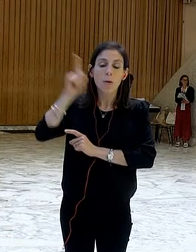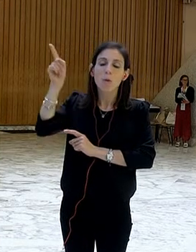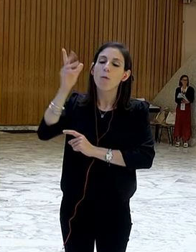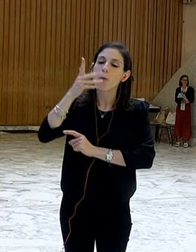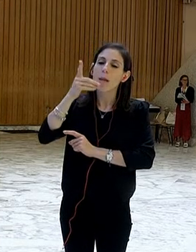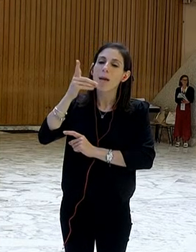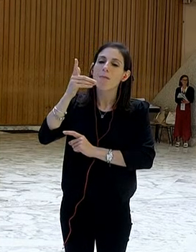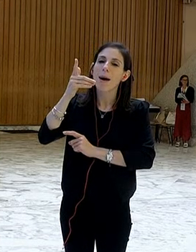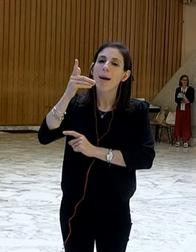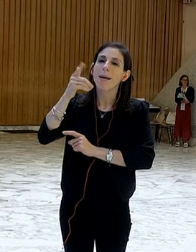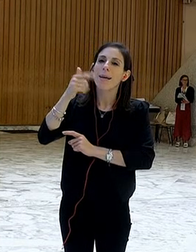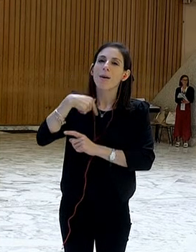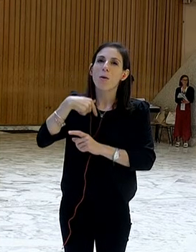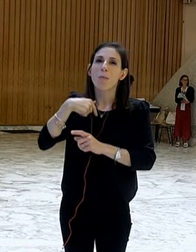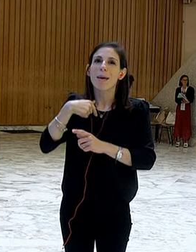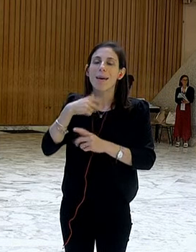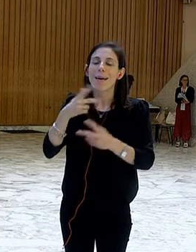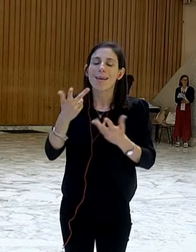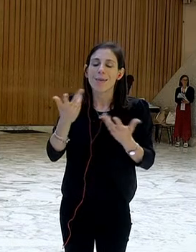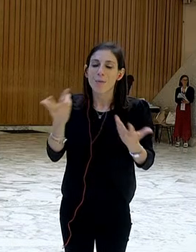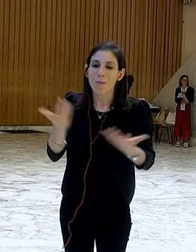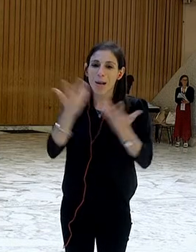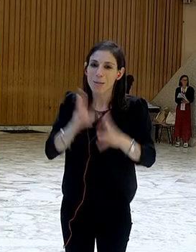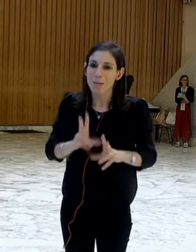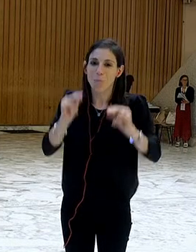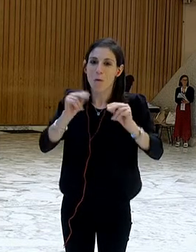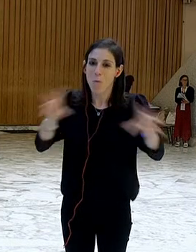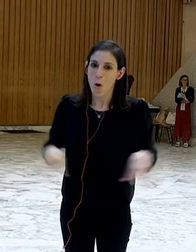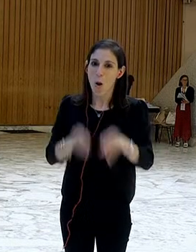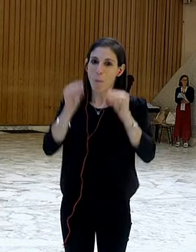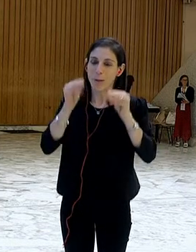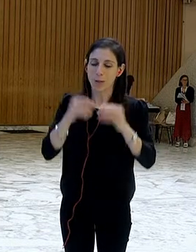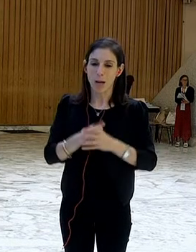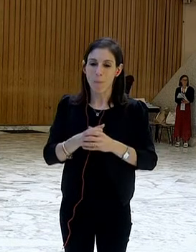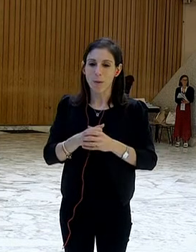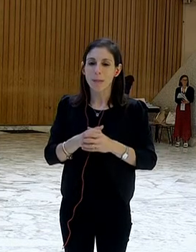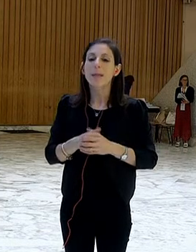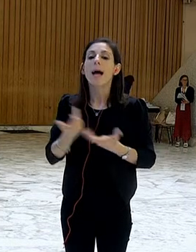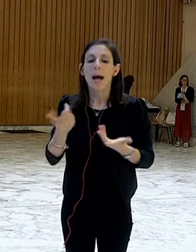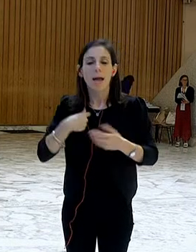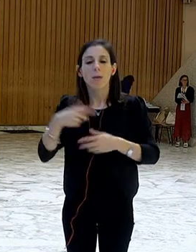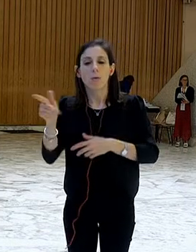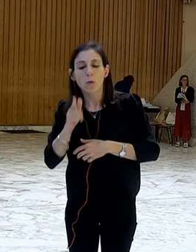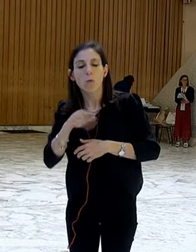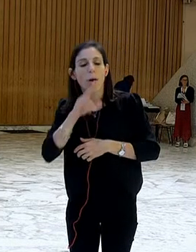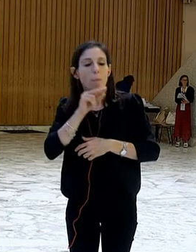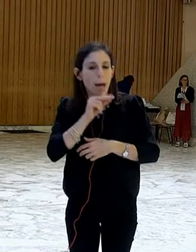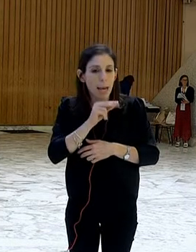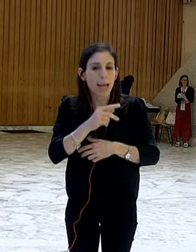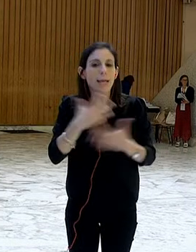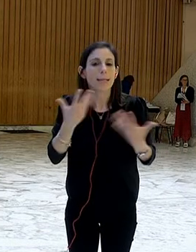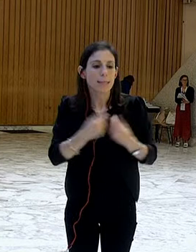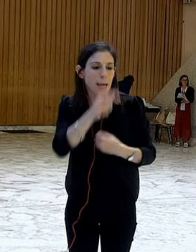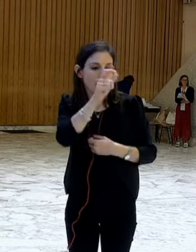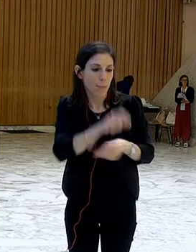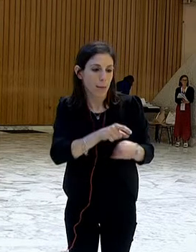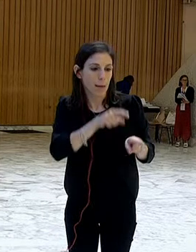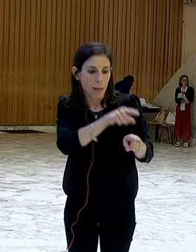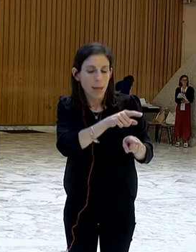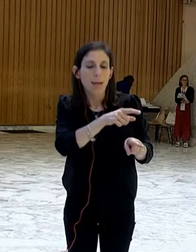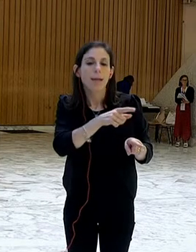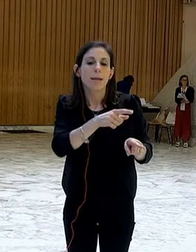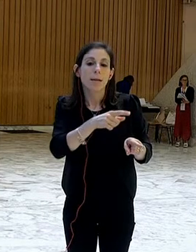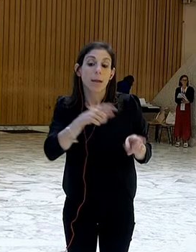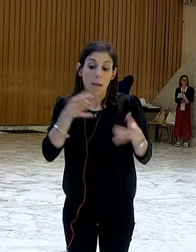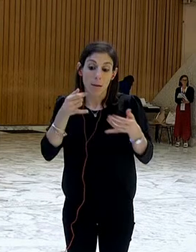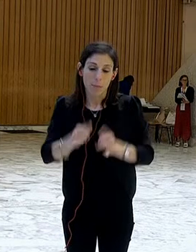partagé à qui a la grâce de nous aider et nous accompagner. Face à la maladie, nous avons redécouvert nos limites et